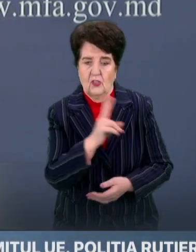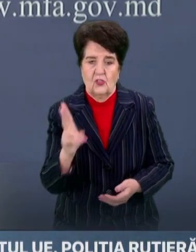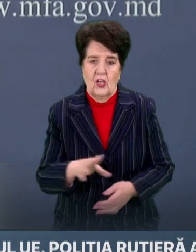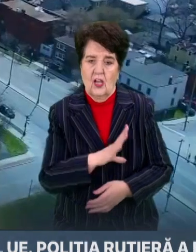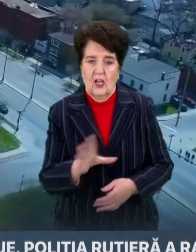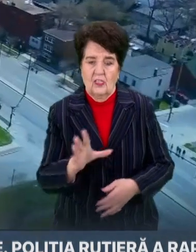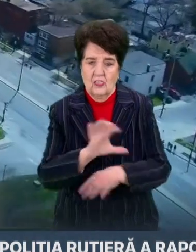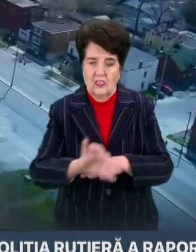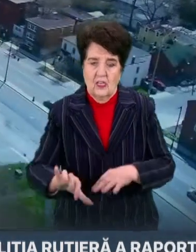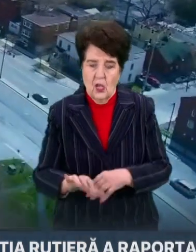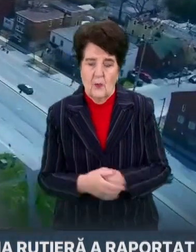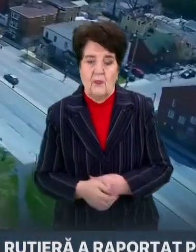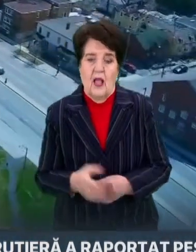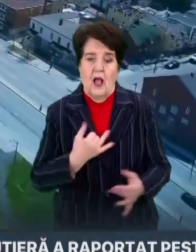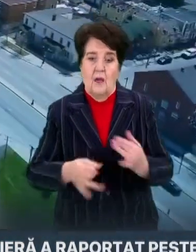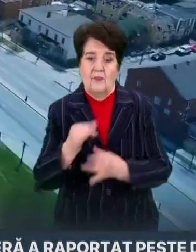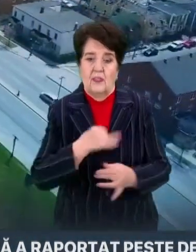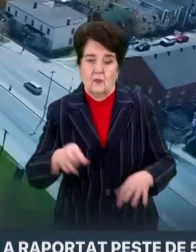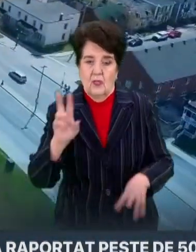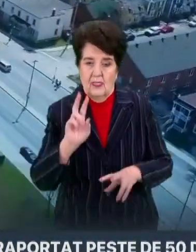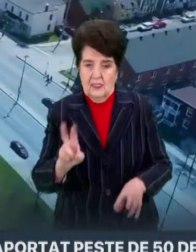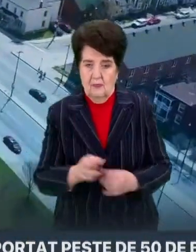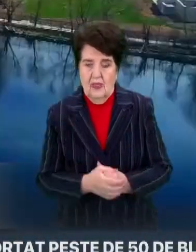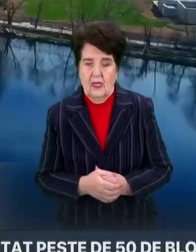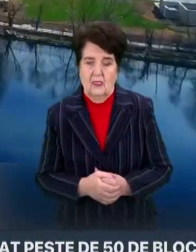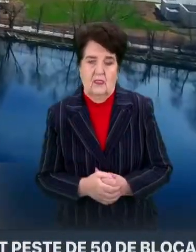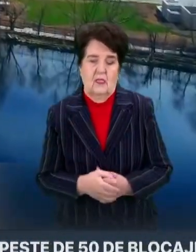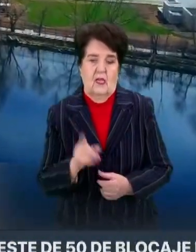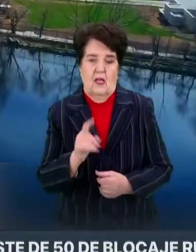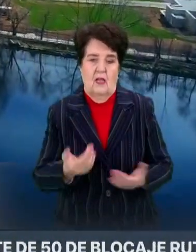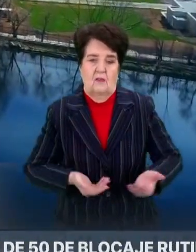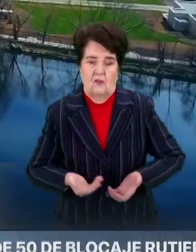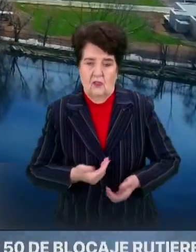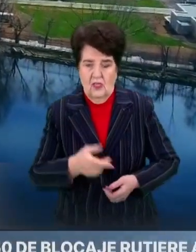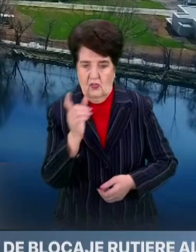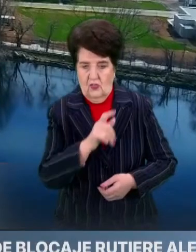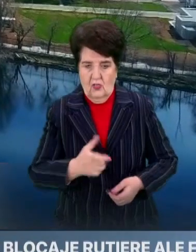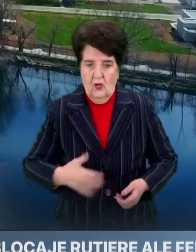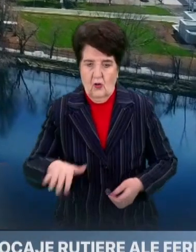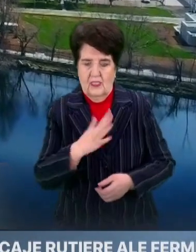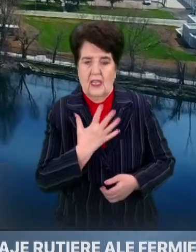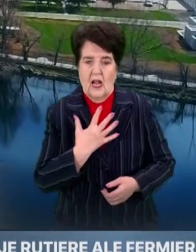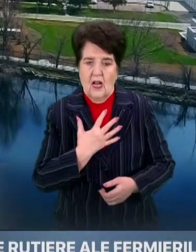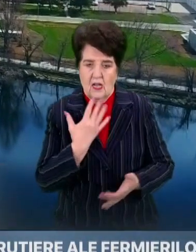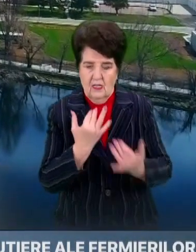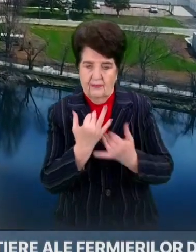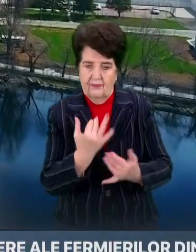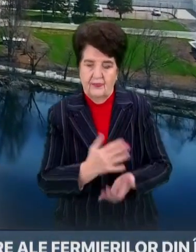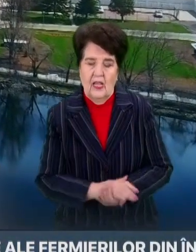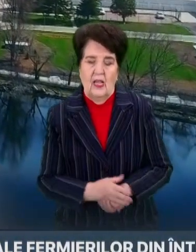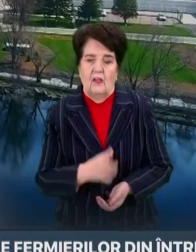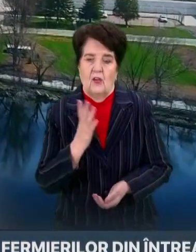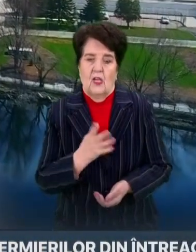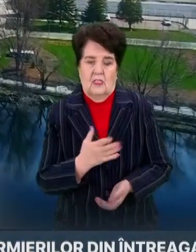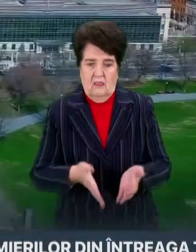sunt în diaspora. Am discutat subiectul protecției sociale cetățenilor noștri din Canada și contăm